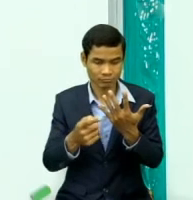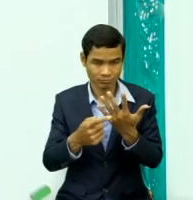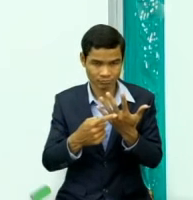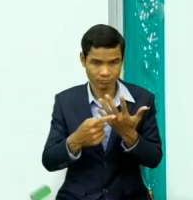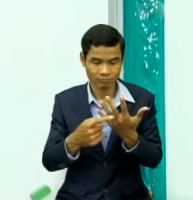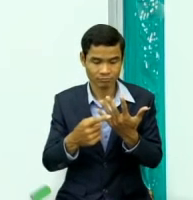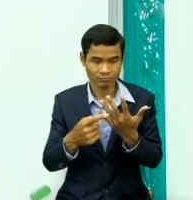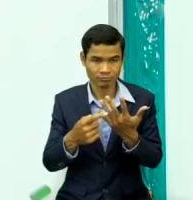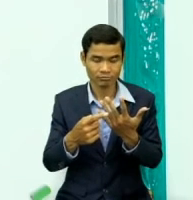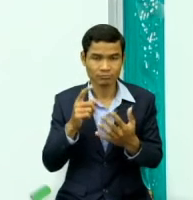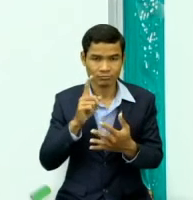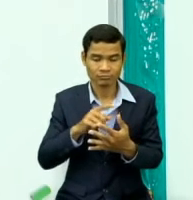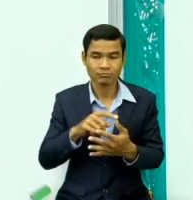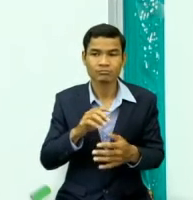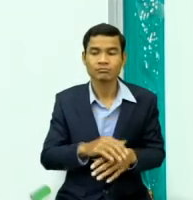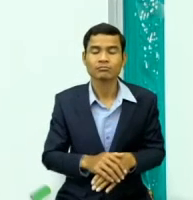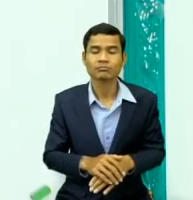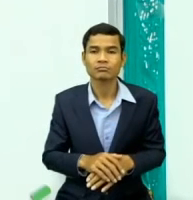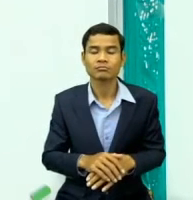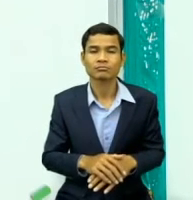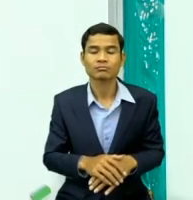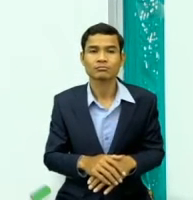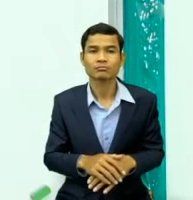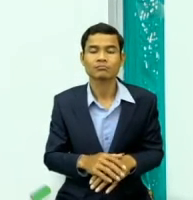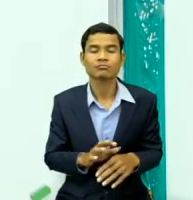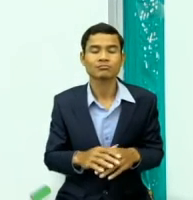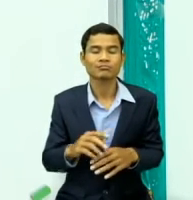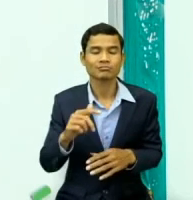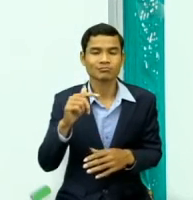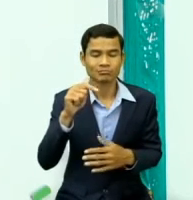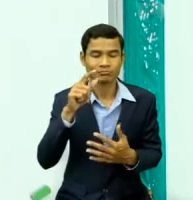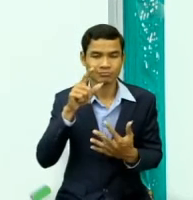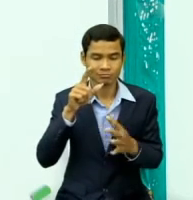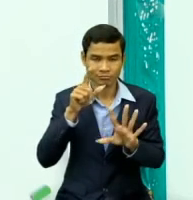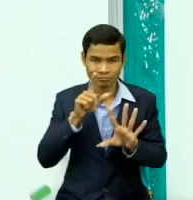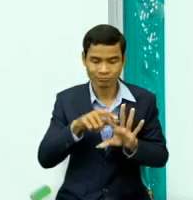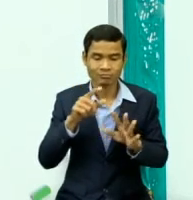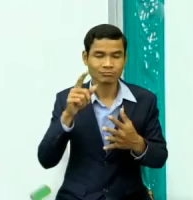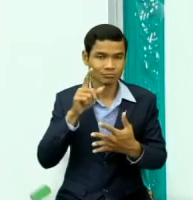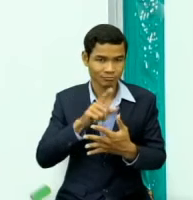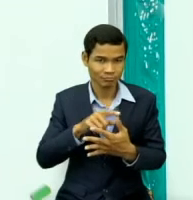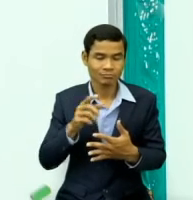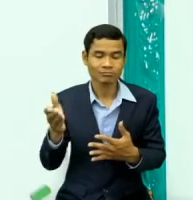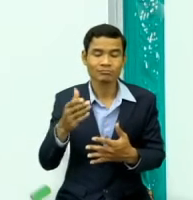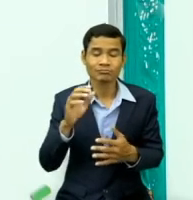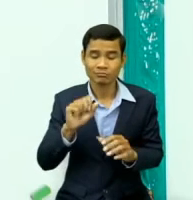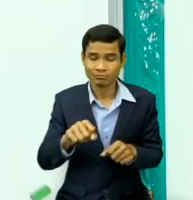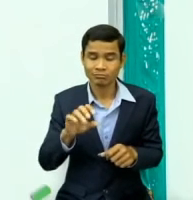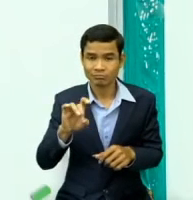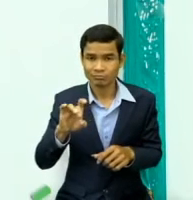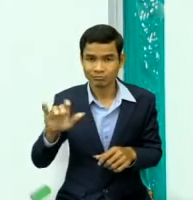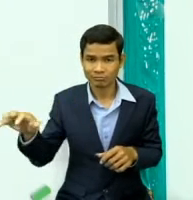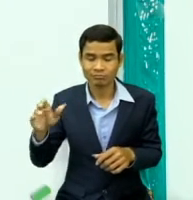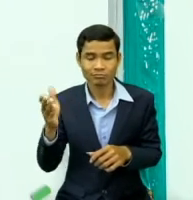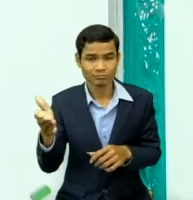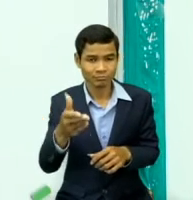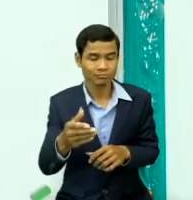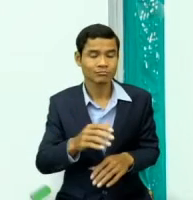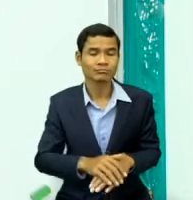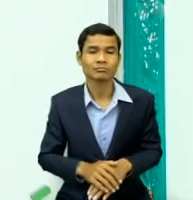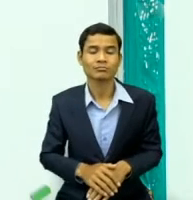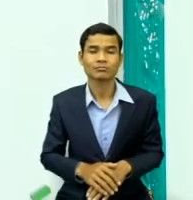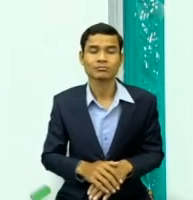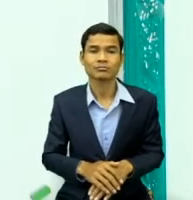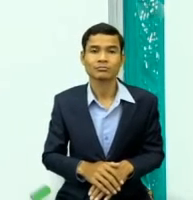ngỏ chà ta bị ngỏ miên là sâu vậy là đá con chà con cất hai thai lên lứ hót sẽ cho thật